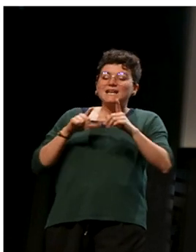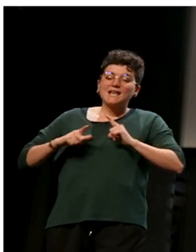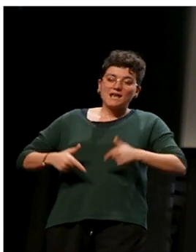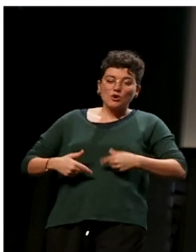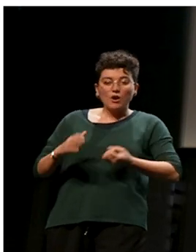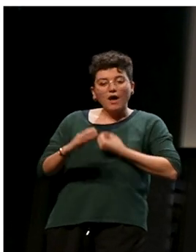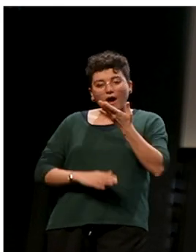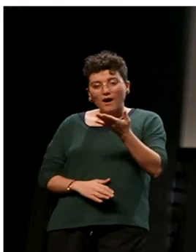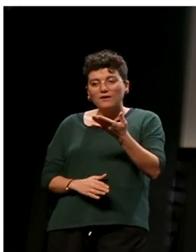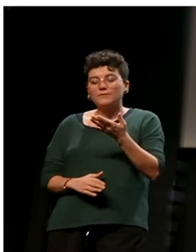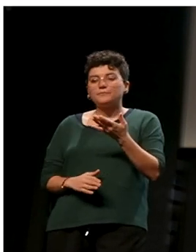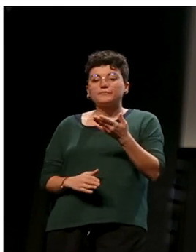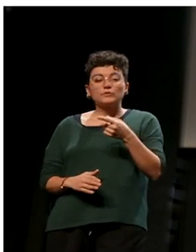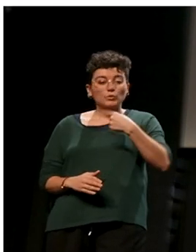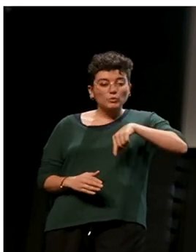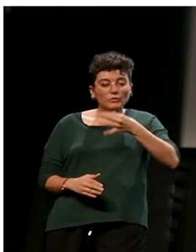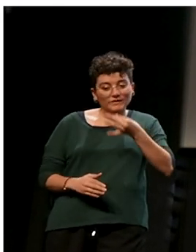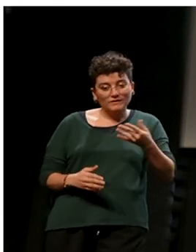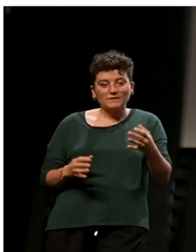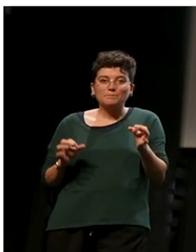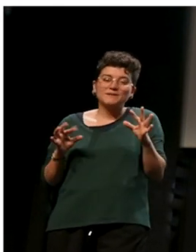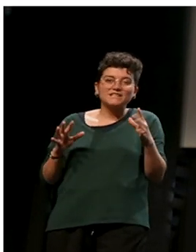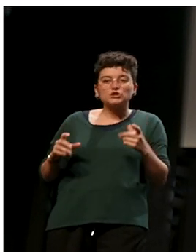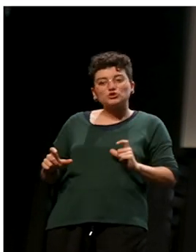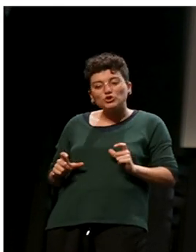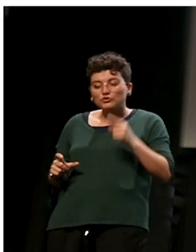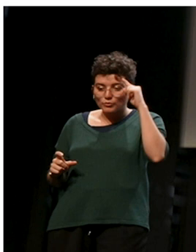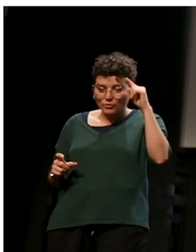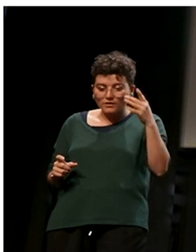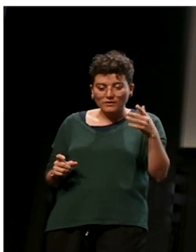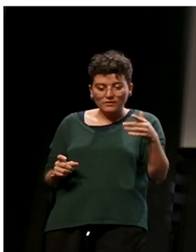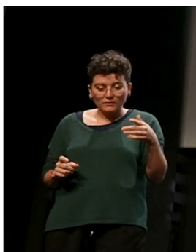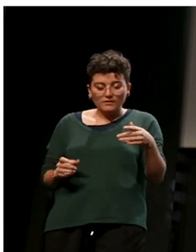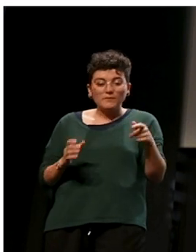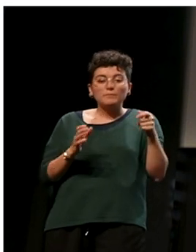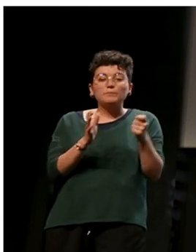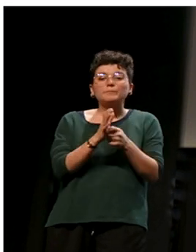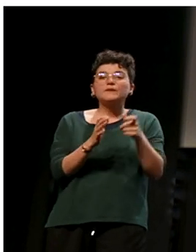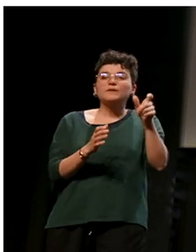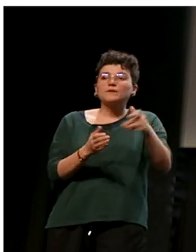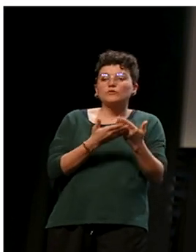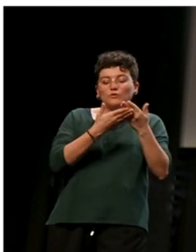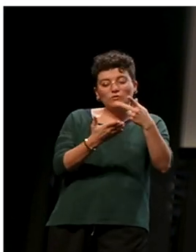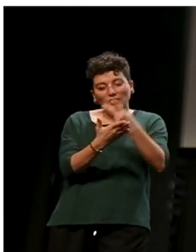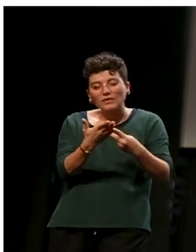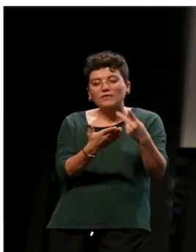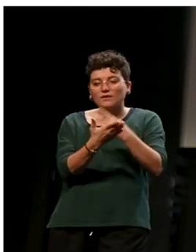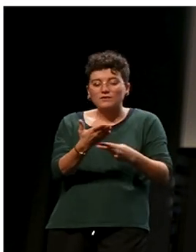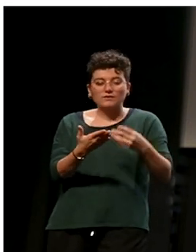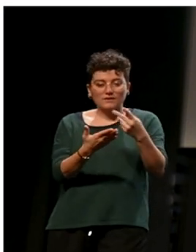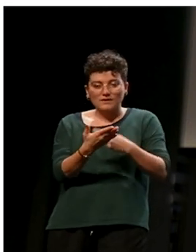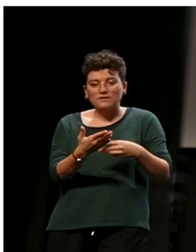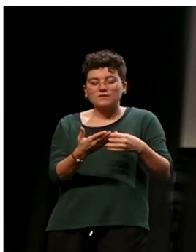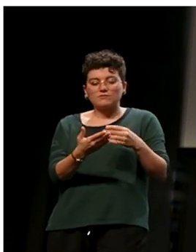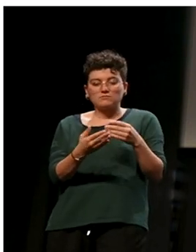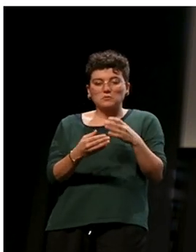vous, avec votre culture, votre œil aiguisé, et comme tu disais, en dessinant, tu apprends, c'est comme la musique. Hein. Moi, j'ai commencé à faire un peu de batterie, mais j'écoute plus du tout la musique pareil. C'est-à-dire,